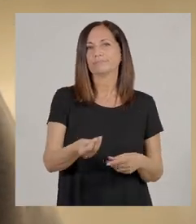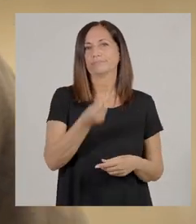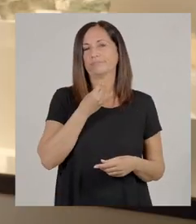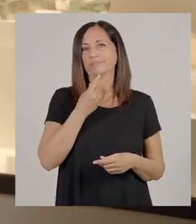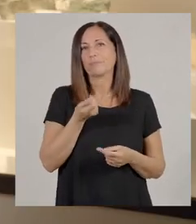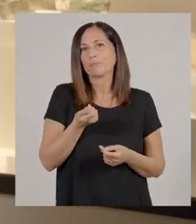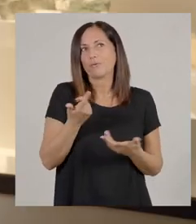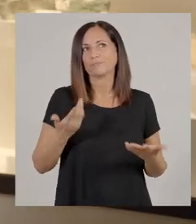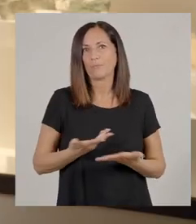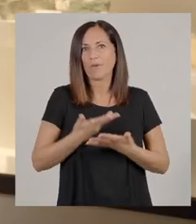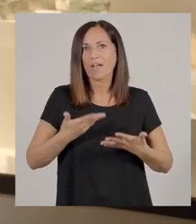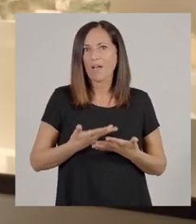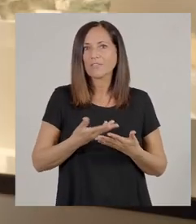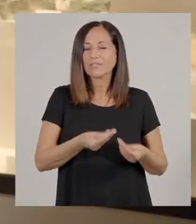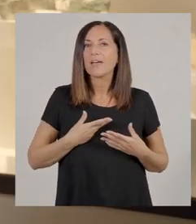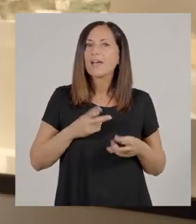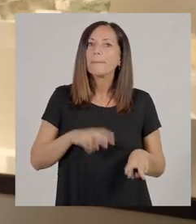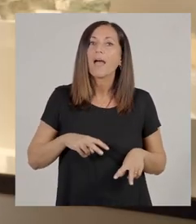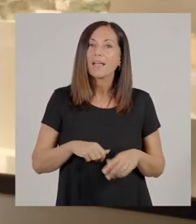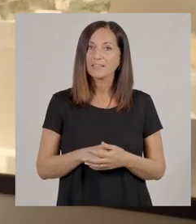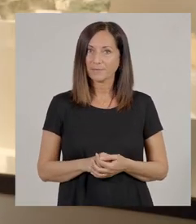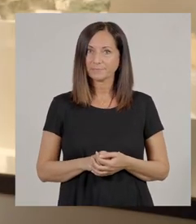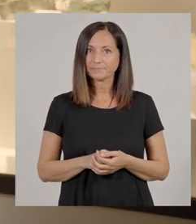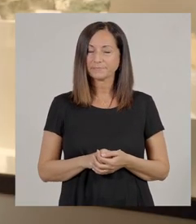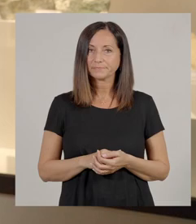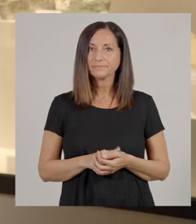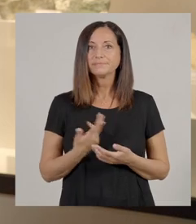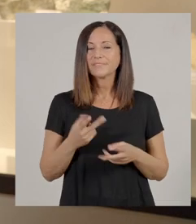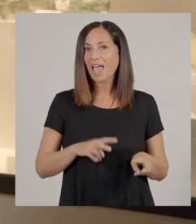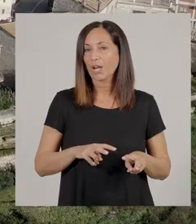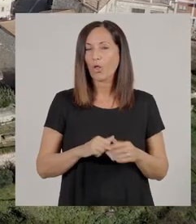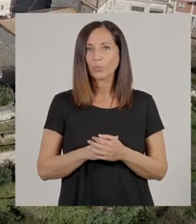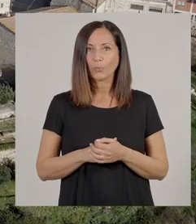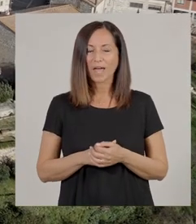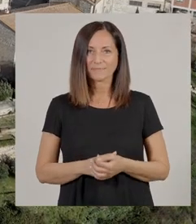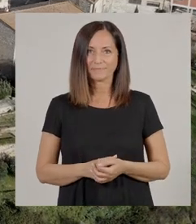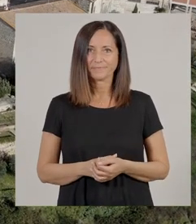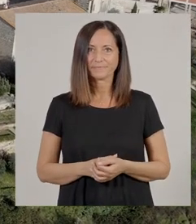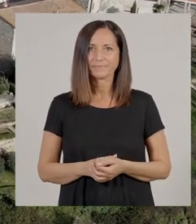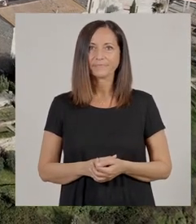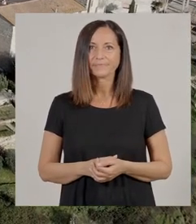vivono quel poco oggi, ma insomma hanno vissuto sempre di campagna, dell'agricoltura.